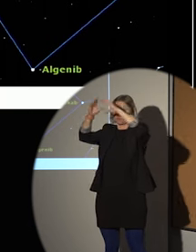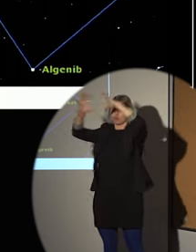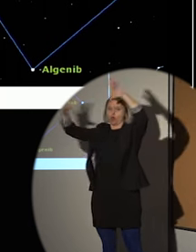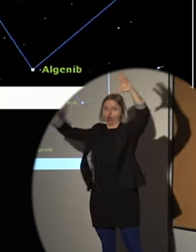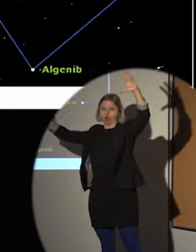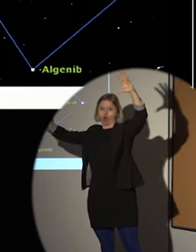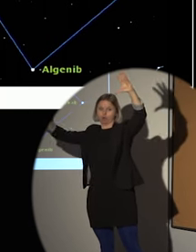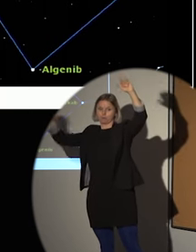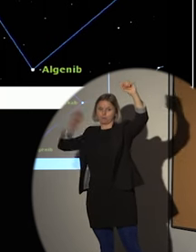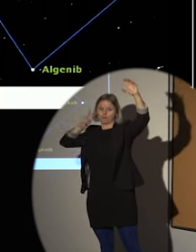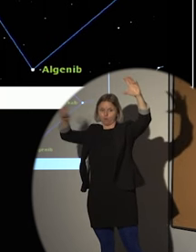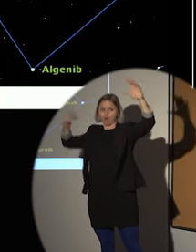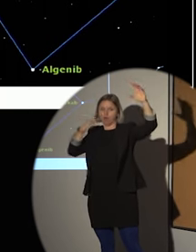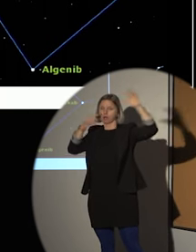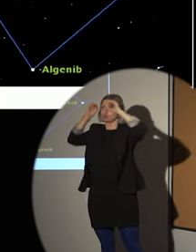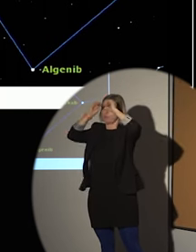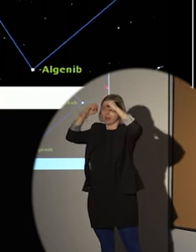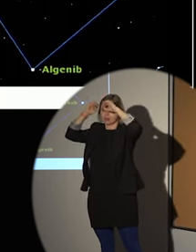Alors, en fait,